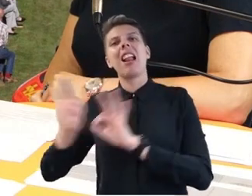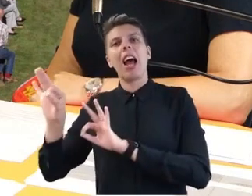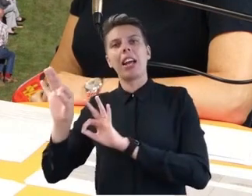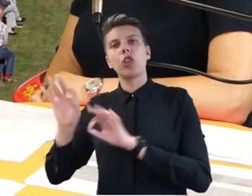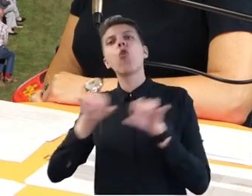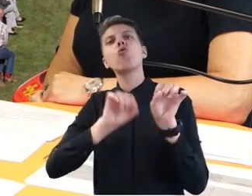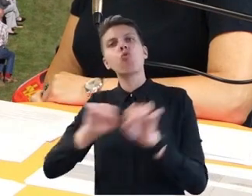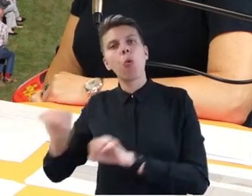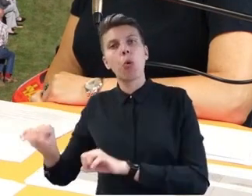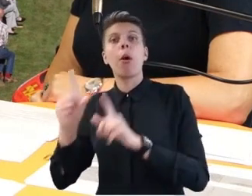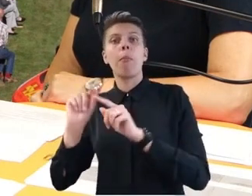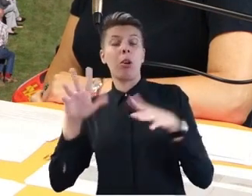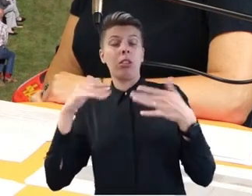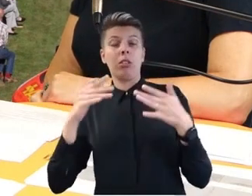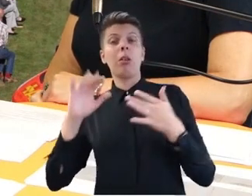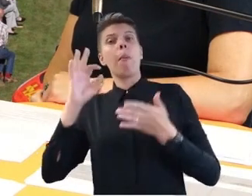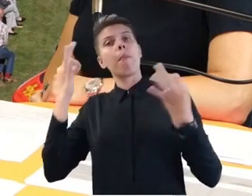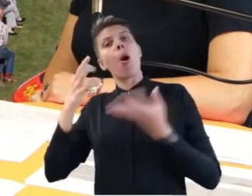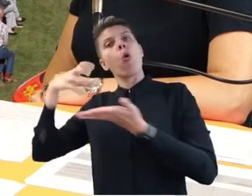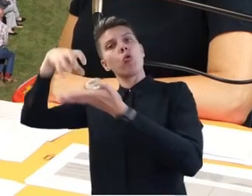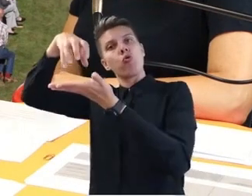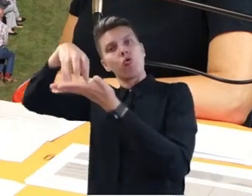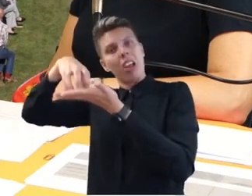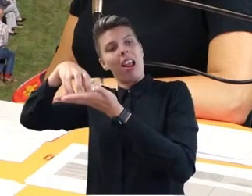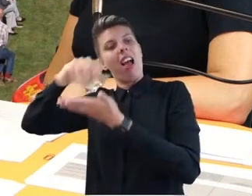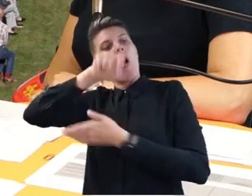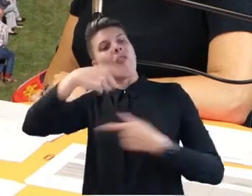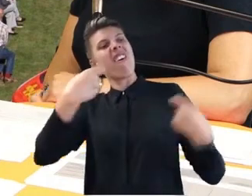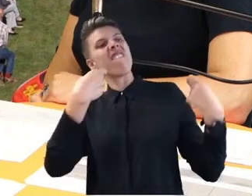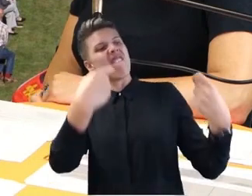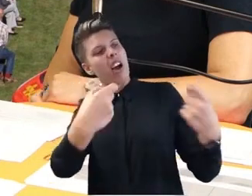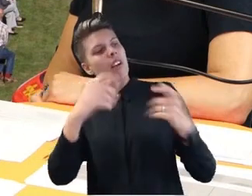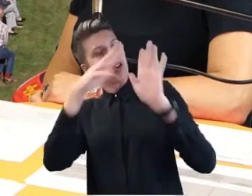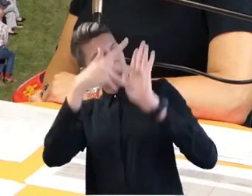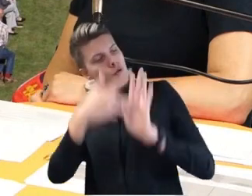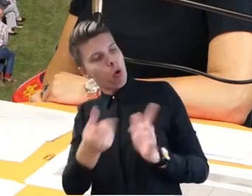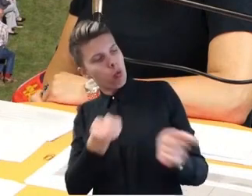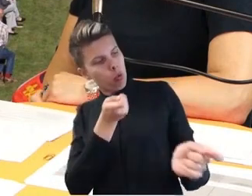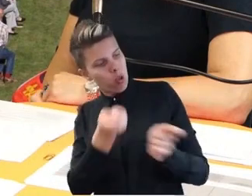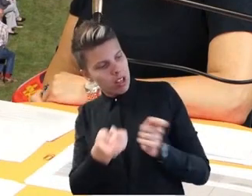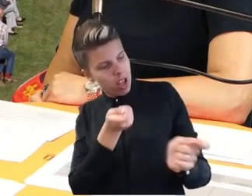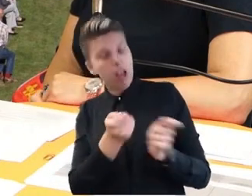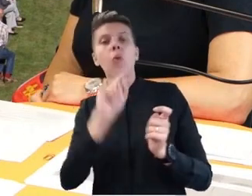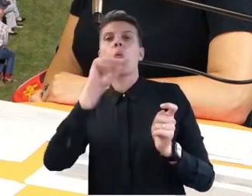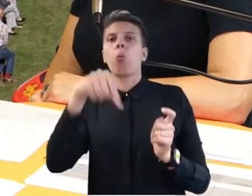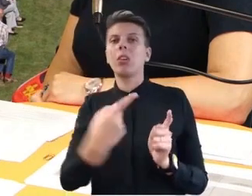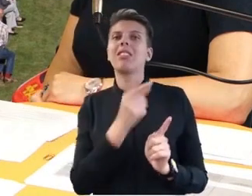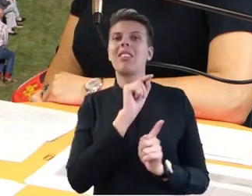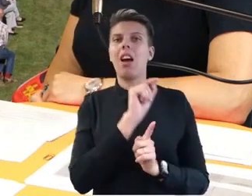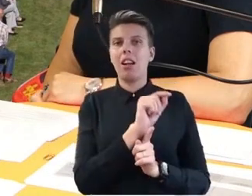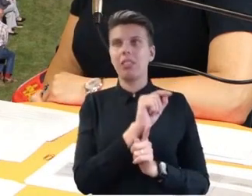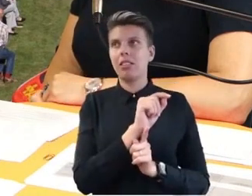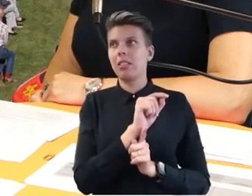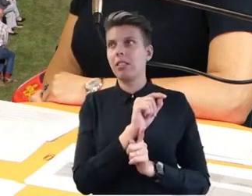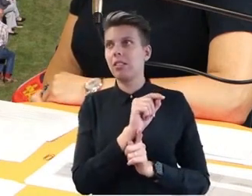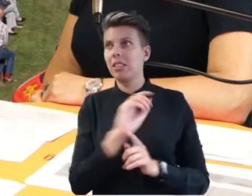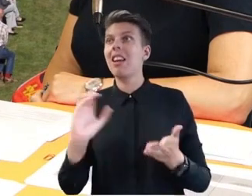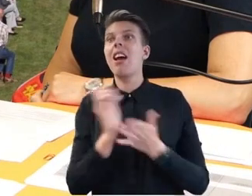messfahrzeuge koordinieren und deren messergebnisse zu einem cbn lagebild für die einsatzleitung